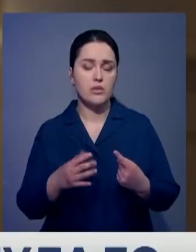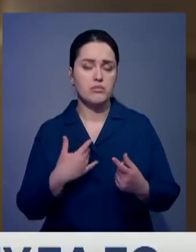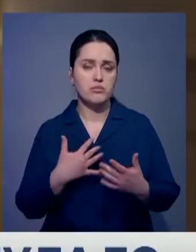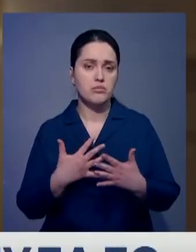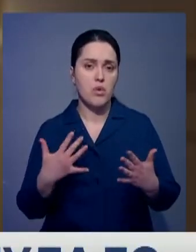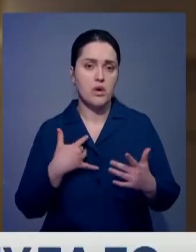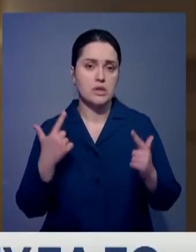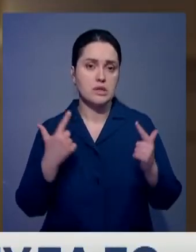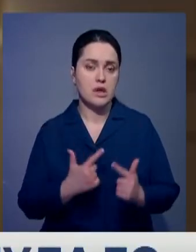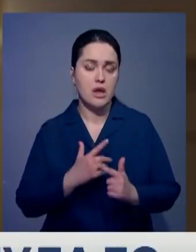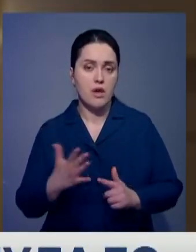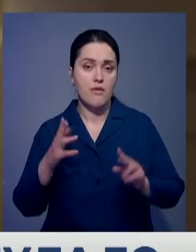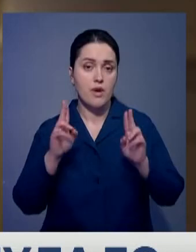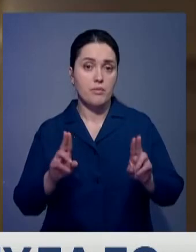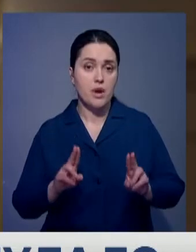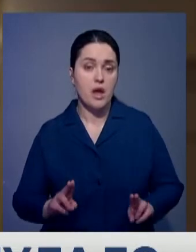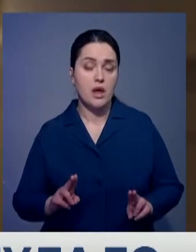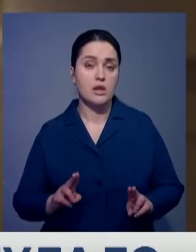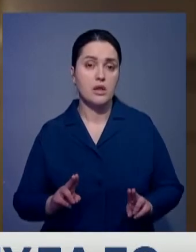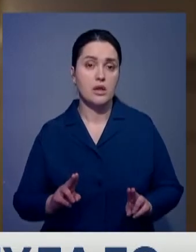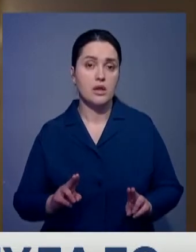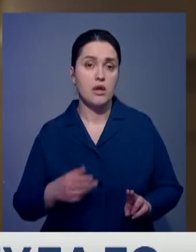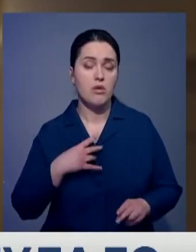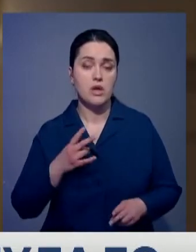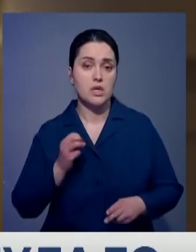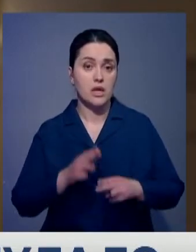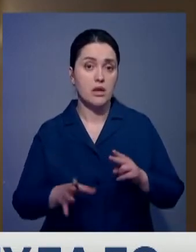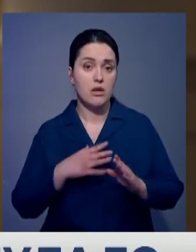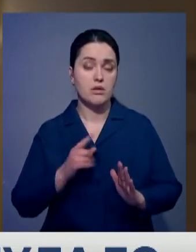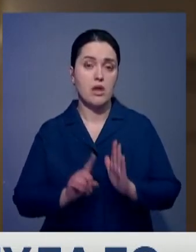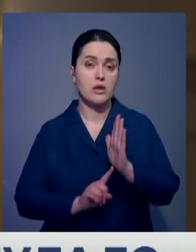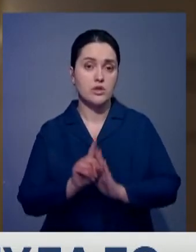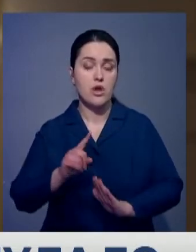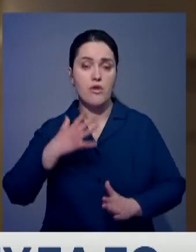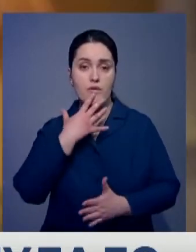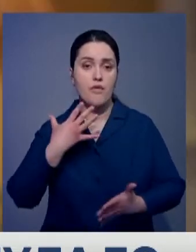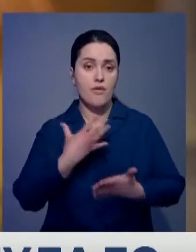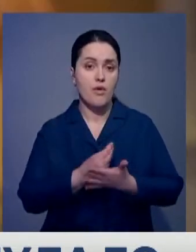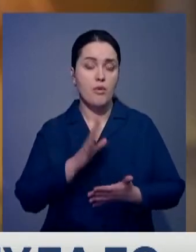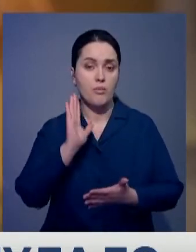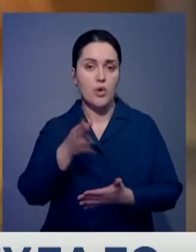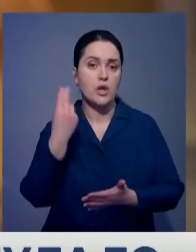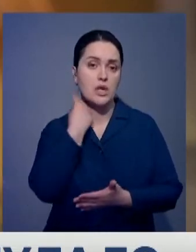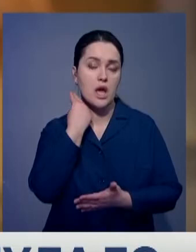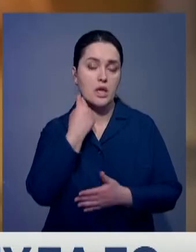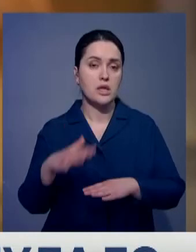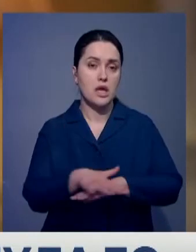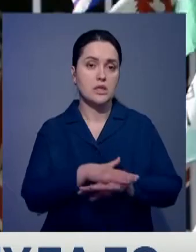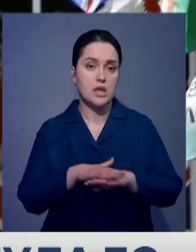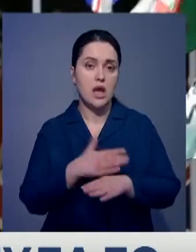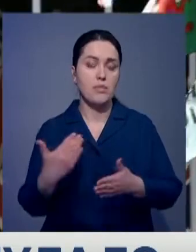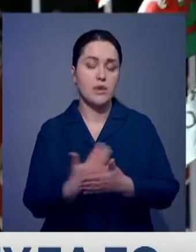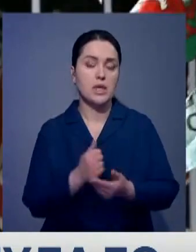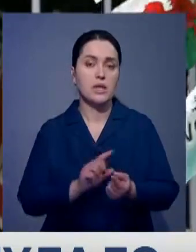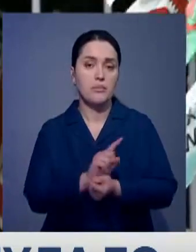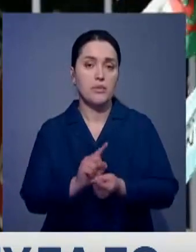нашу страну. Самое важное сегодня нужно сказать, что это не конец, а начало, момент настоящего национального обновления и перемен.